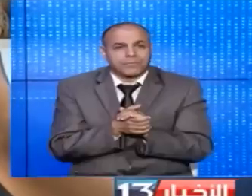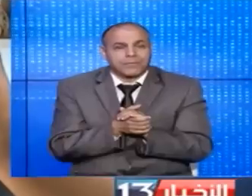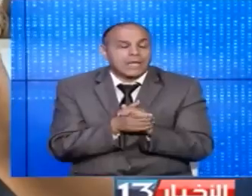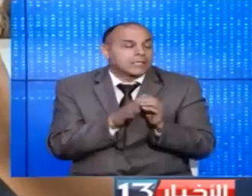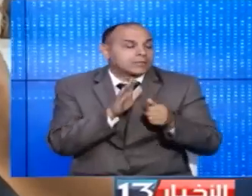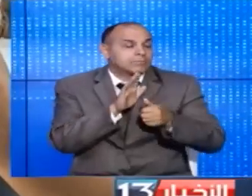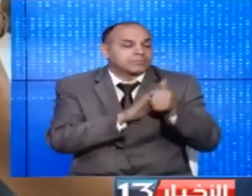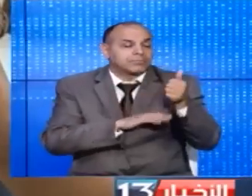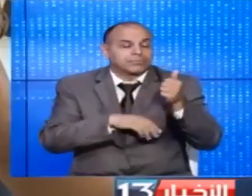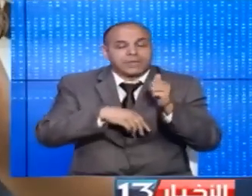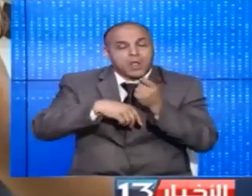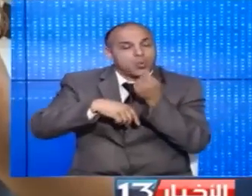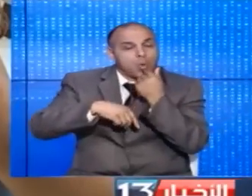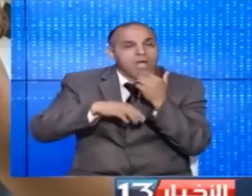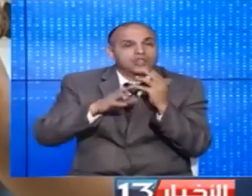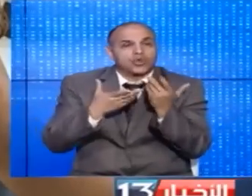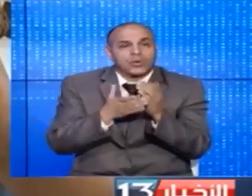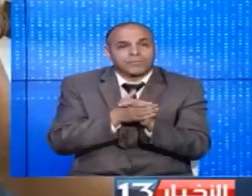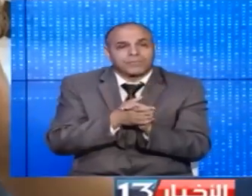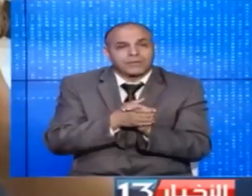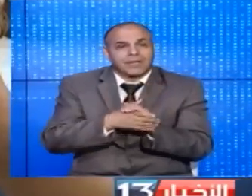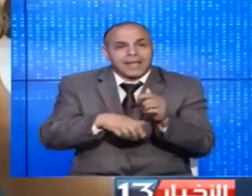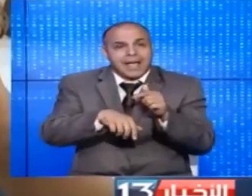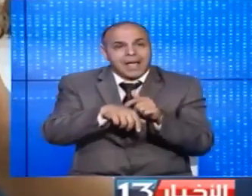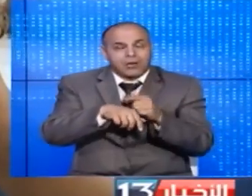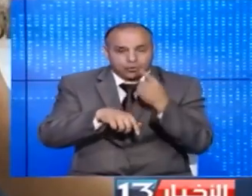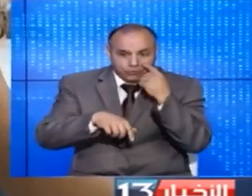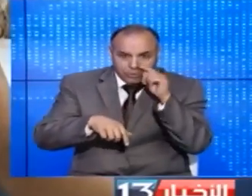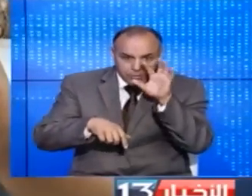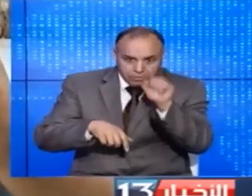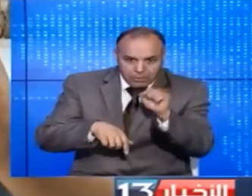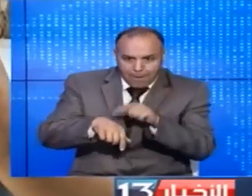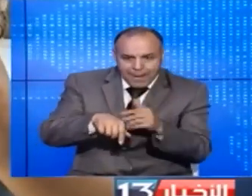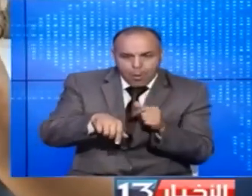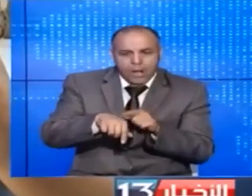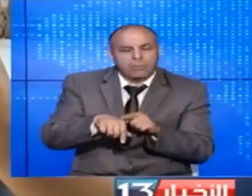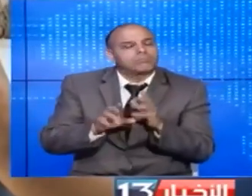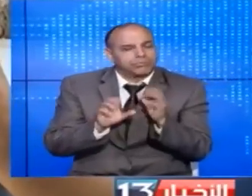النجاح متاع العلاج هو الوقت اللي تشخص على بكري